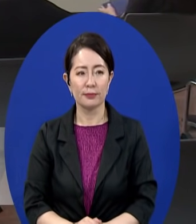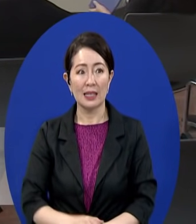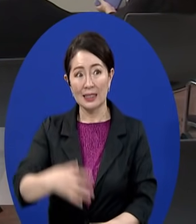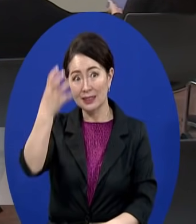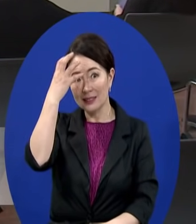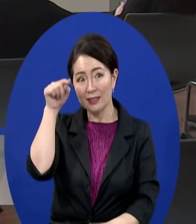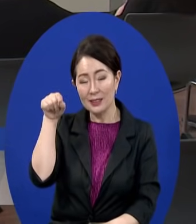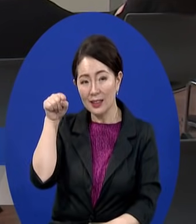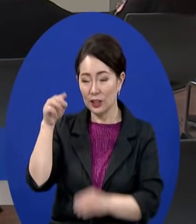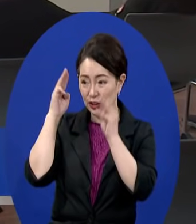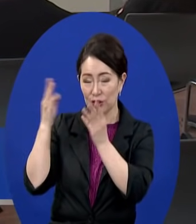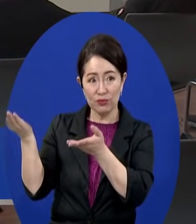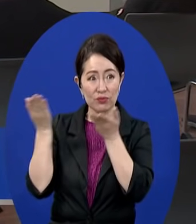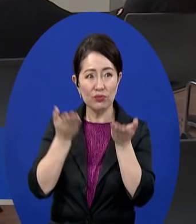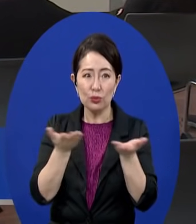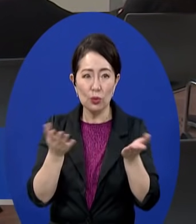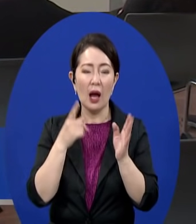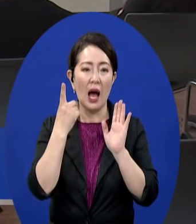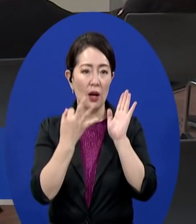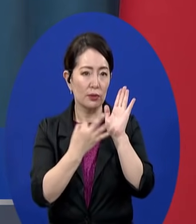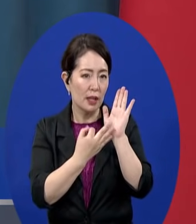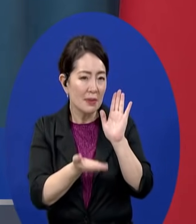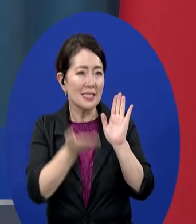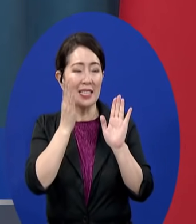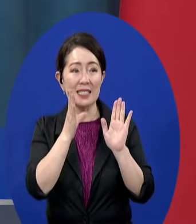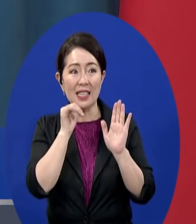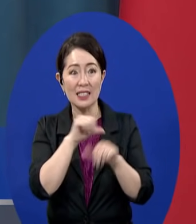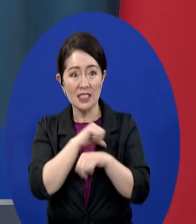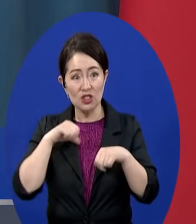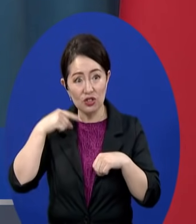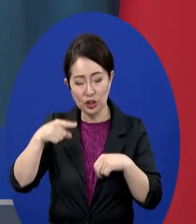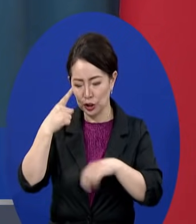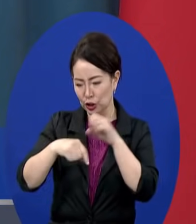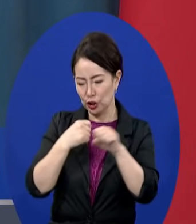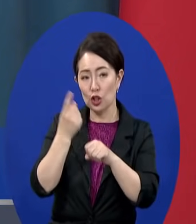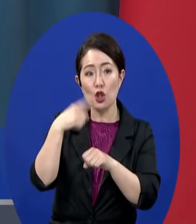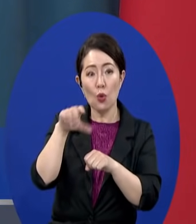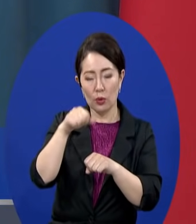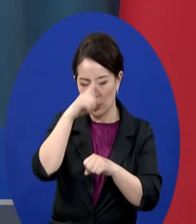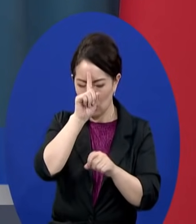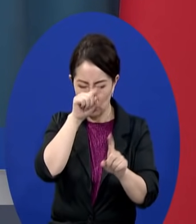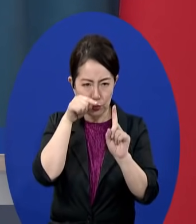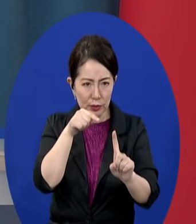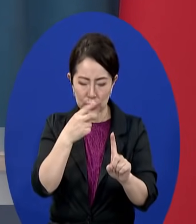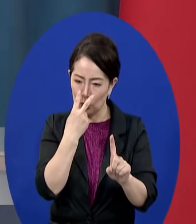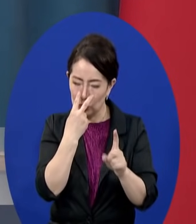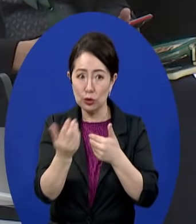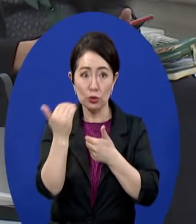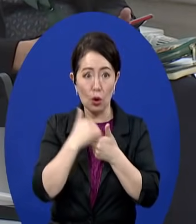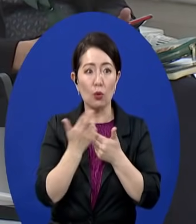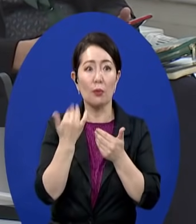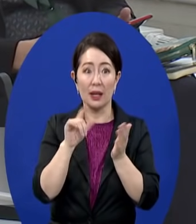Засгийн газрын гаргасан шийдвэрээр бол 18-аас дээш насны иргэдийг жилд нэг удаа эрүүл мэндийн эрт илрүүлэг үзлэгт хамруулдаг